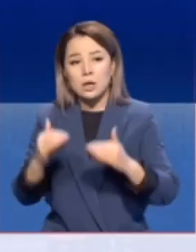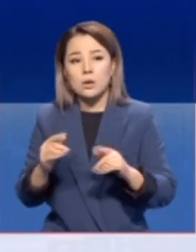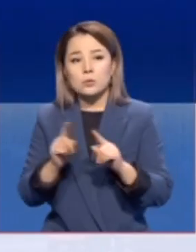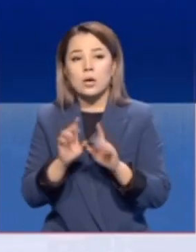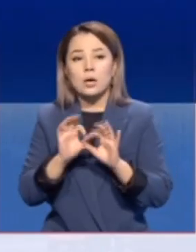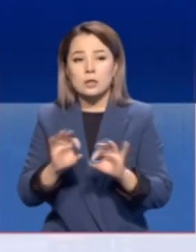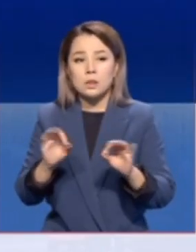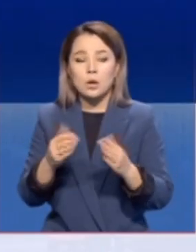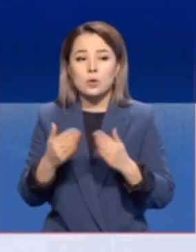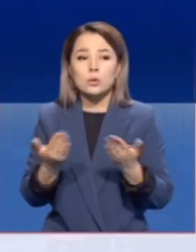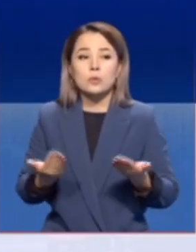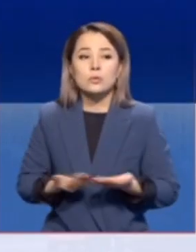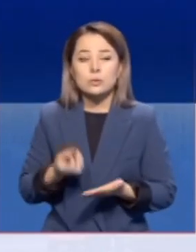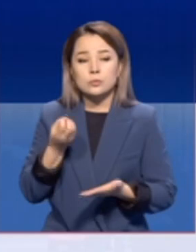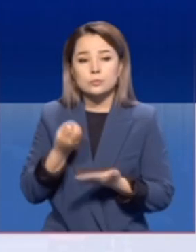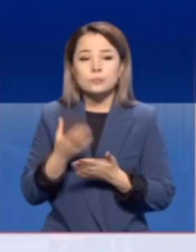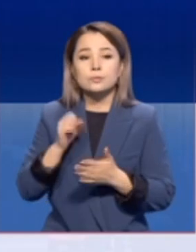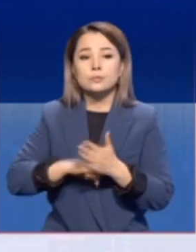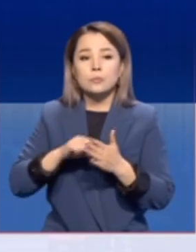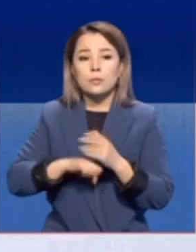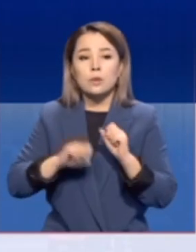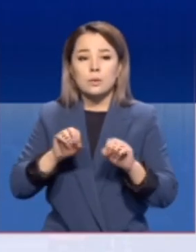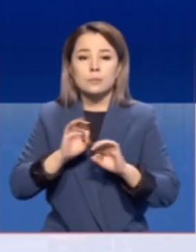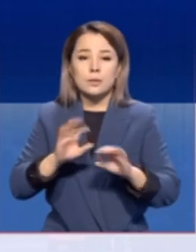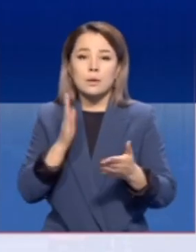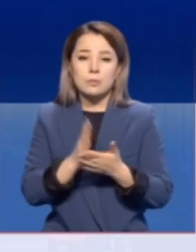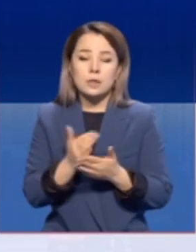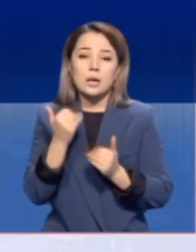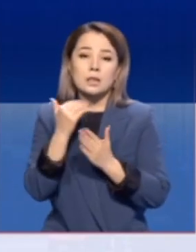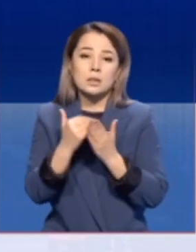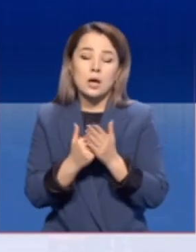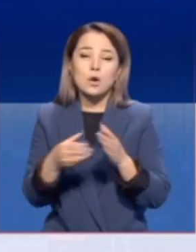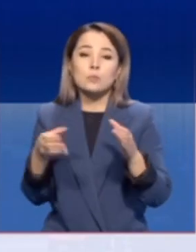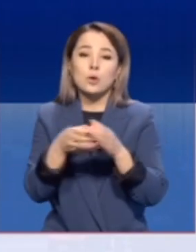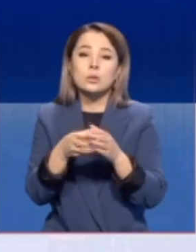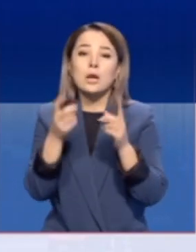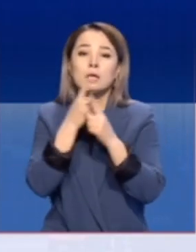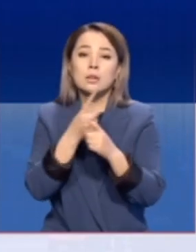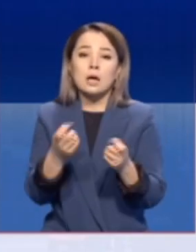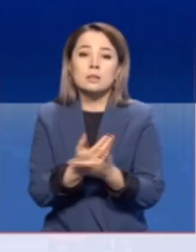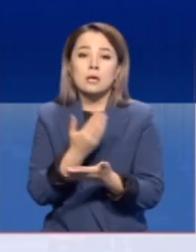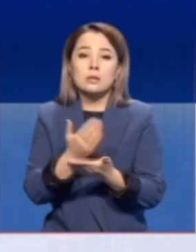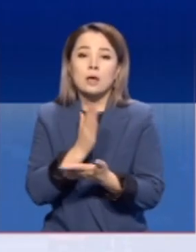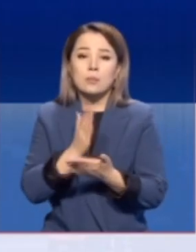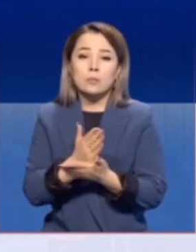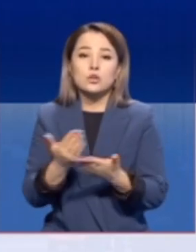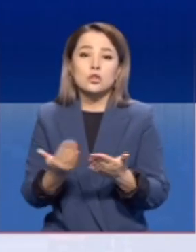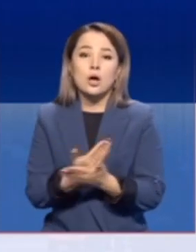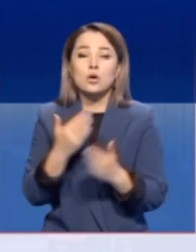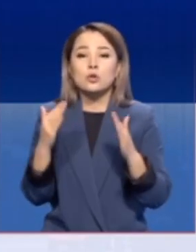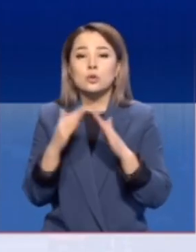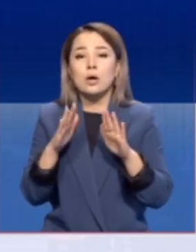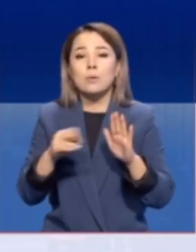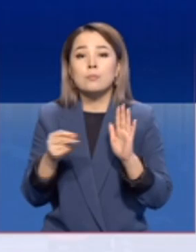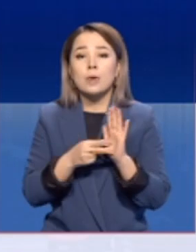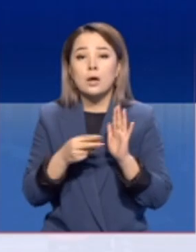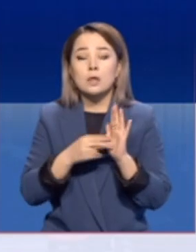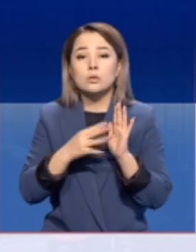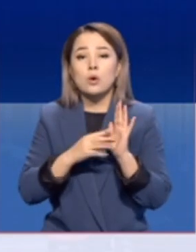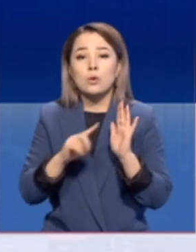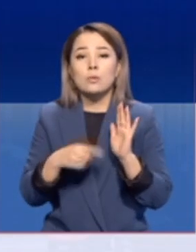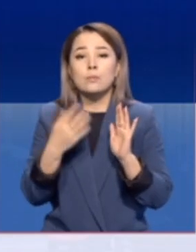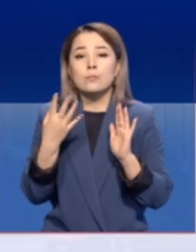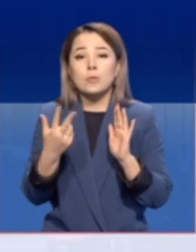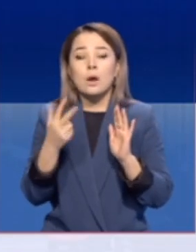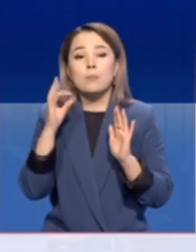айтпағанда, пәтерлердің қымбаттауы себеп болуы мүмкін. Статистика бюросы таратқан тағы бір ақпаратта, жаңа үйлердің бағасы бір жылда